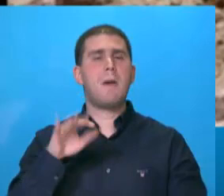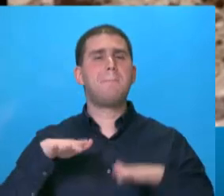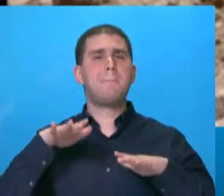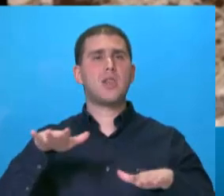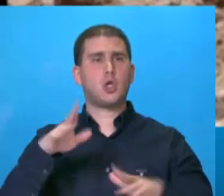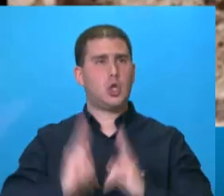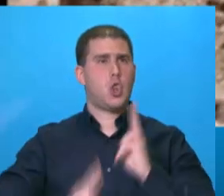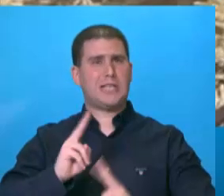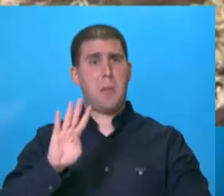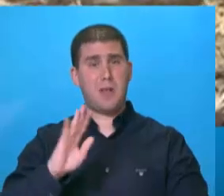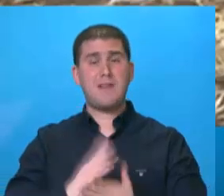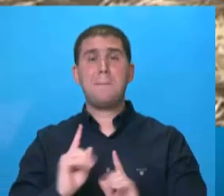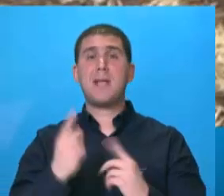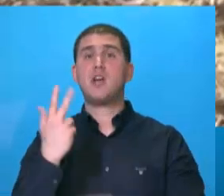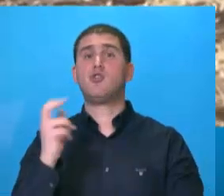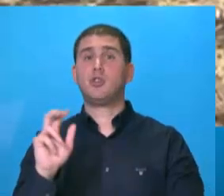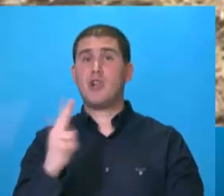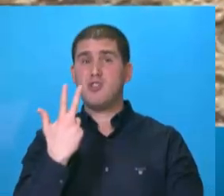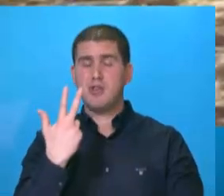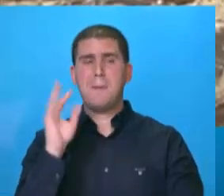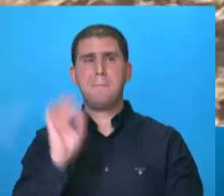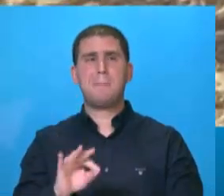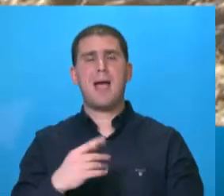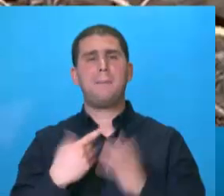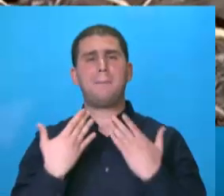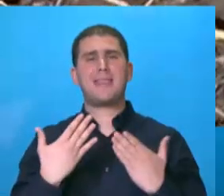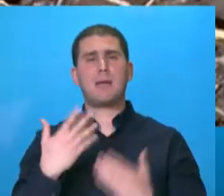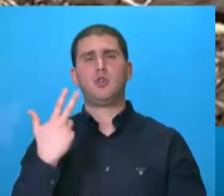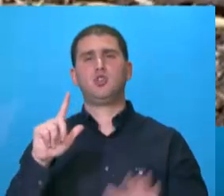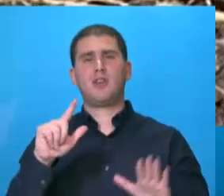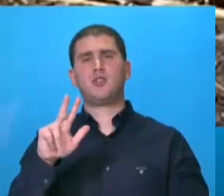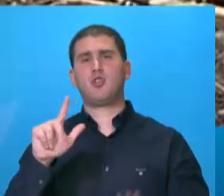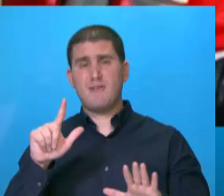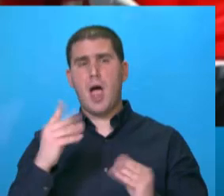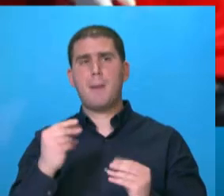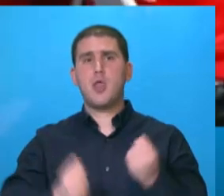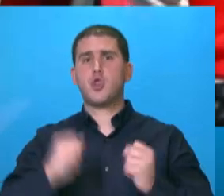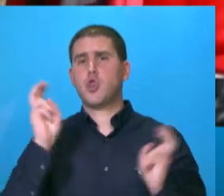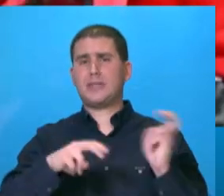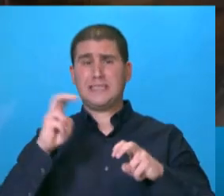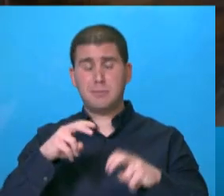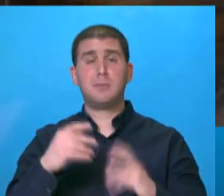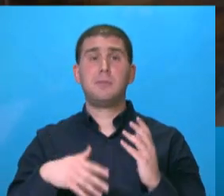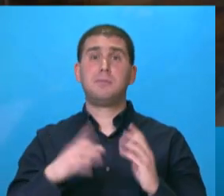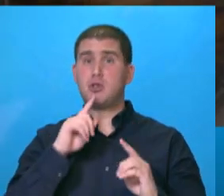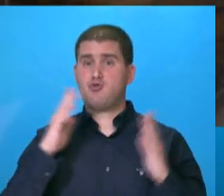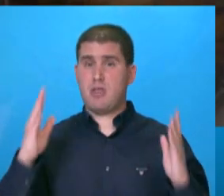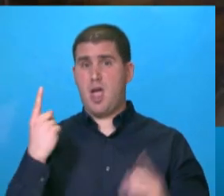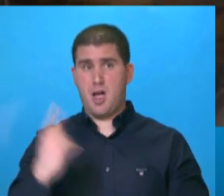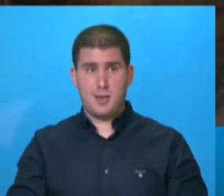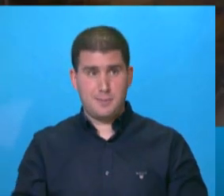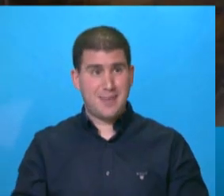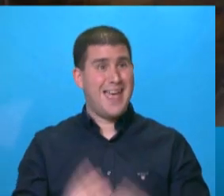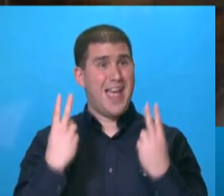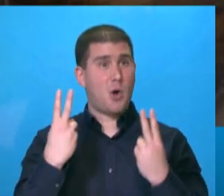מקרה שלישי של פגיעה בדגם 737, עמוס נוסעים בתוך קצת יותר משנה. עקרונית, כל עוד